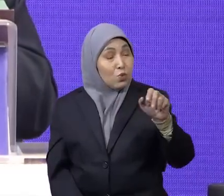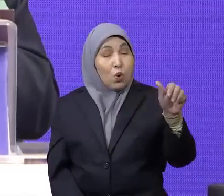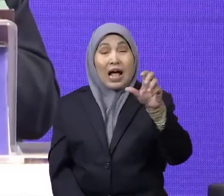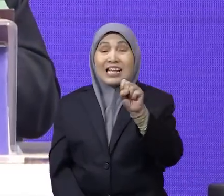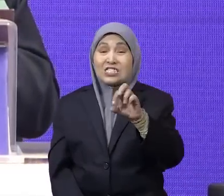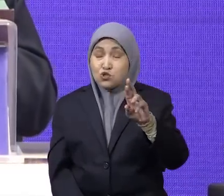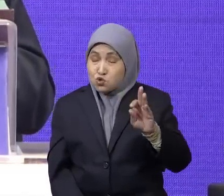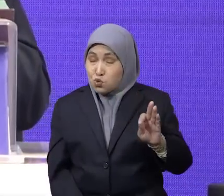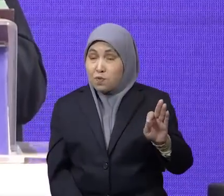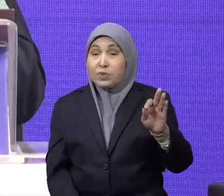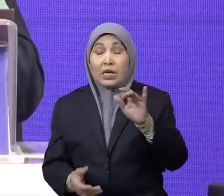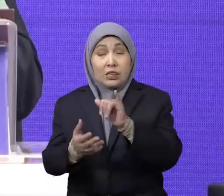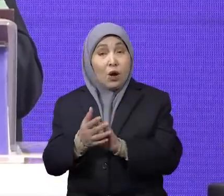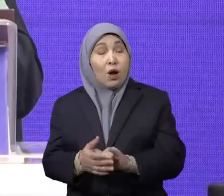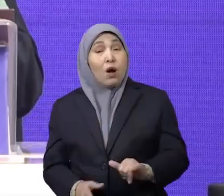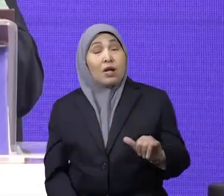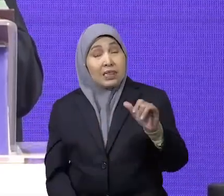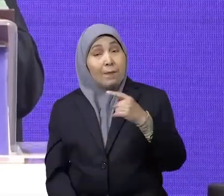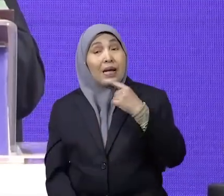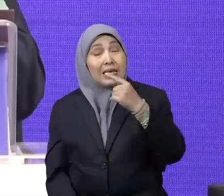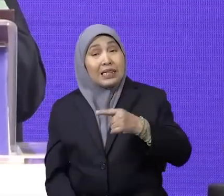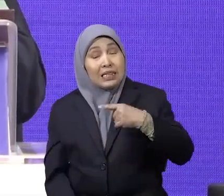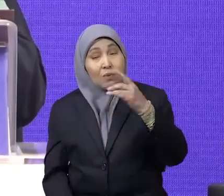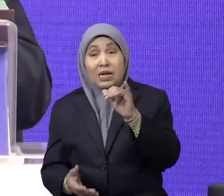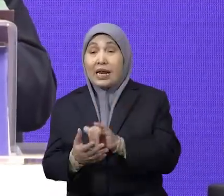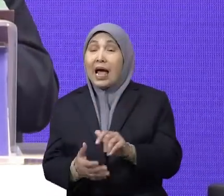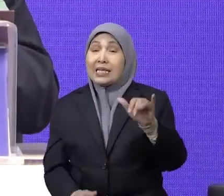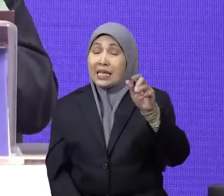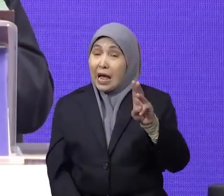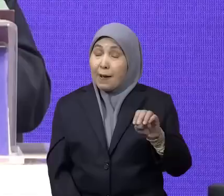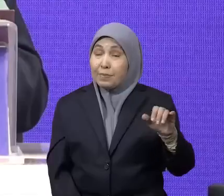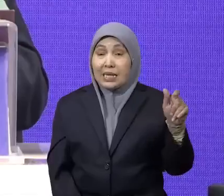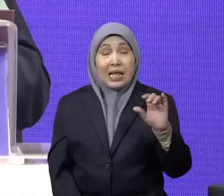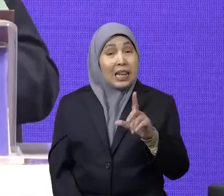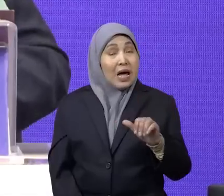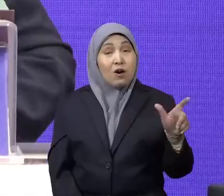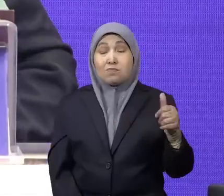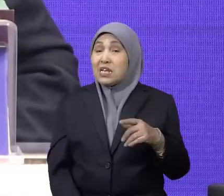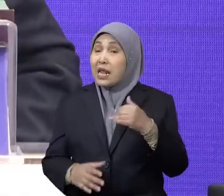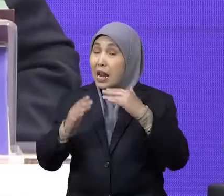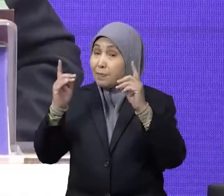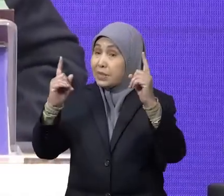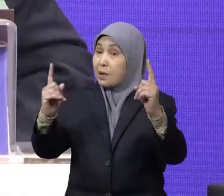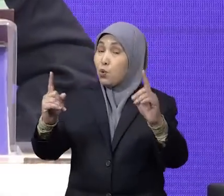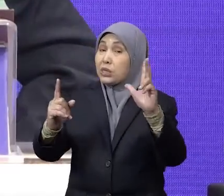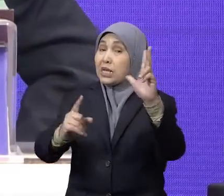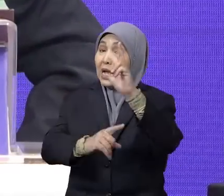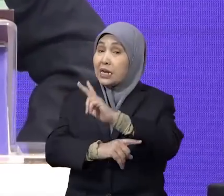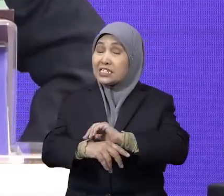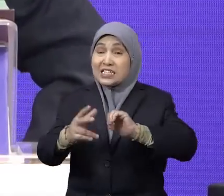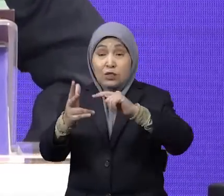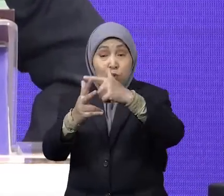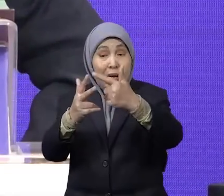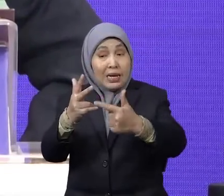yang mana dia kata, qala ayatuka alla tukalliman nasa thalathata ayyamin illa ramza. Maknanya dalam tempoh 3 hari nanti salah